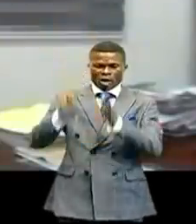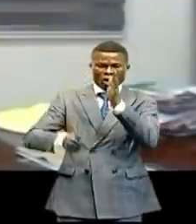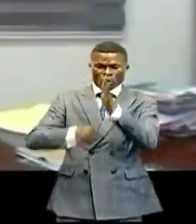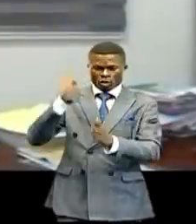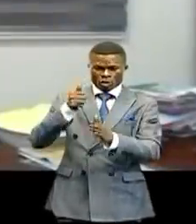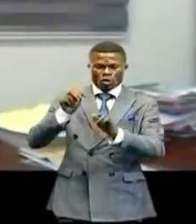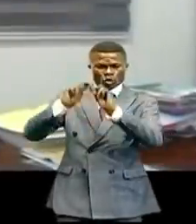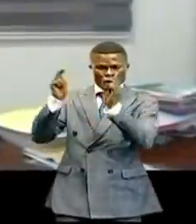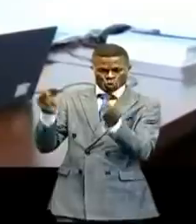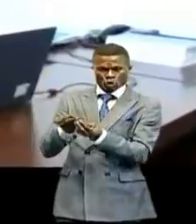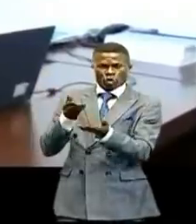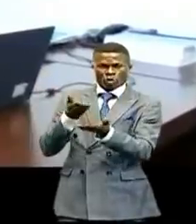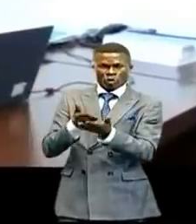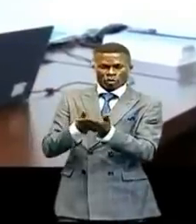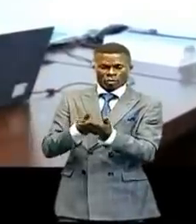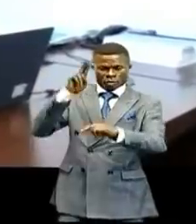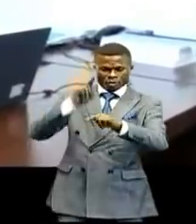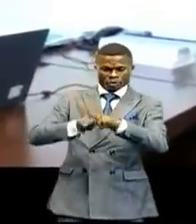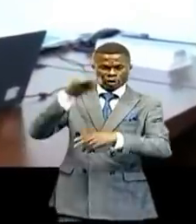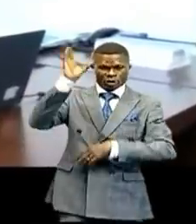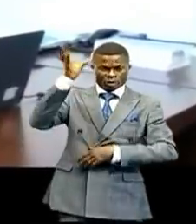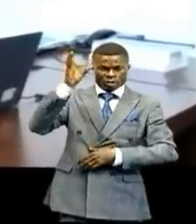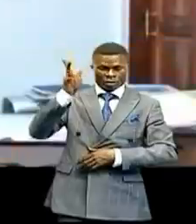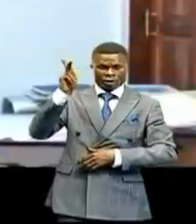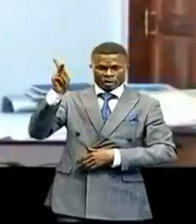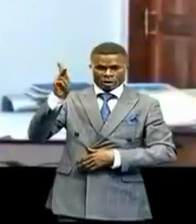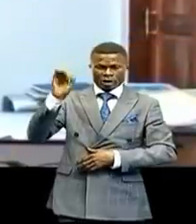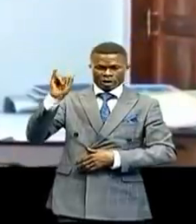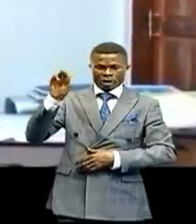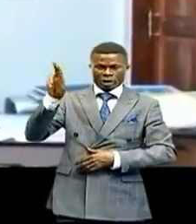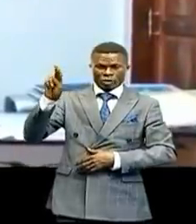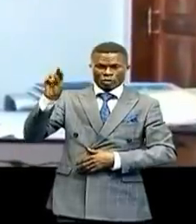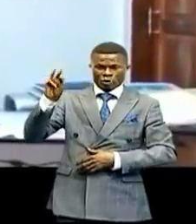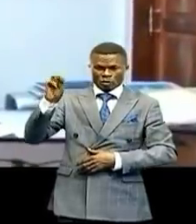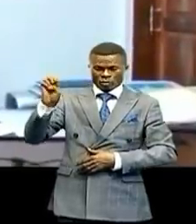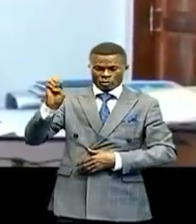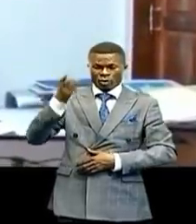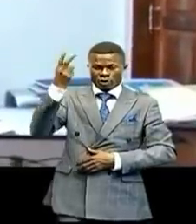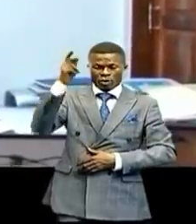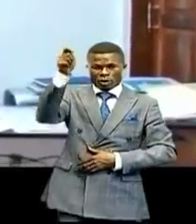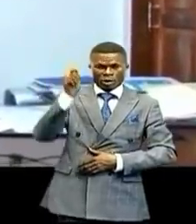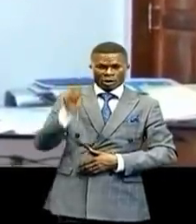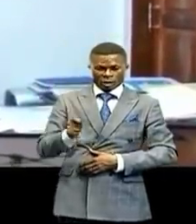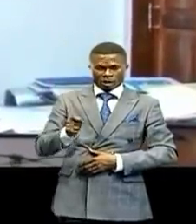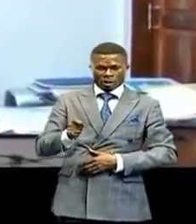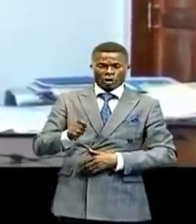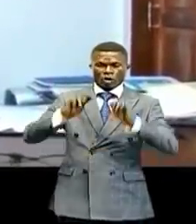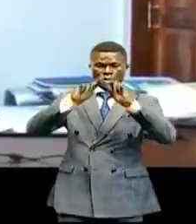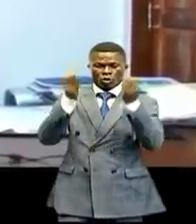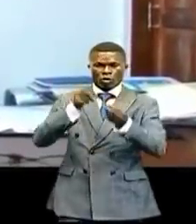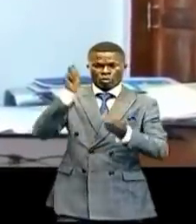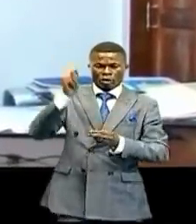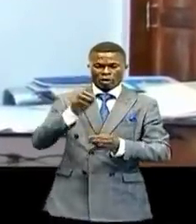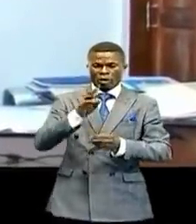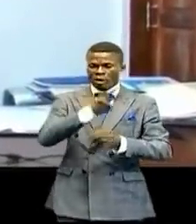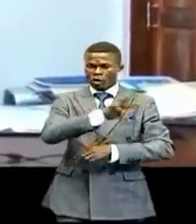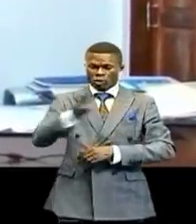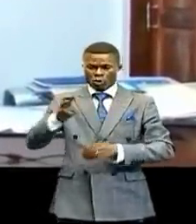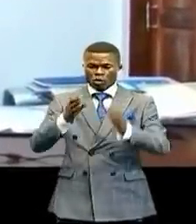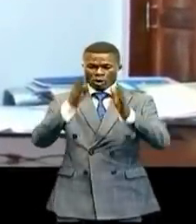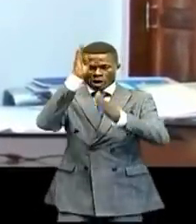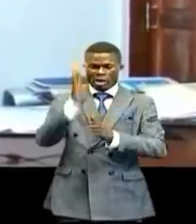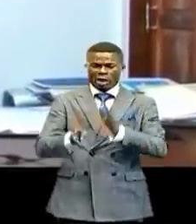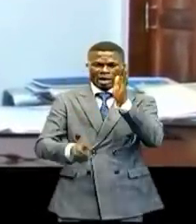34e-11e régiment, basé dans la localité de Kirumbu. Deux combattants Nyatura Bazungu de l'état-major